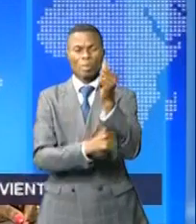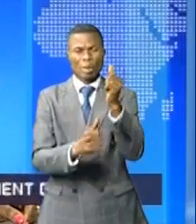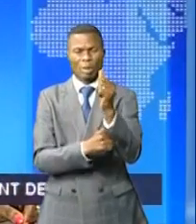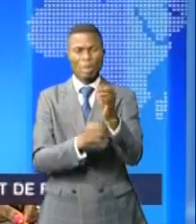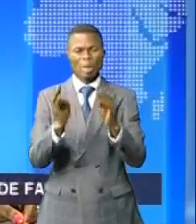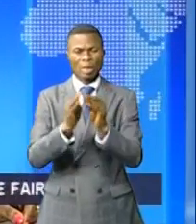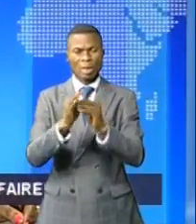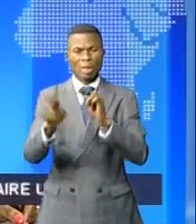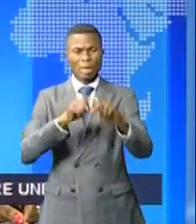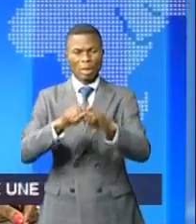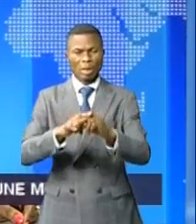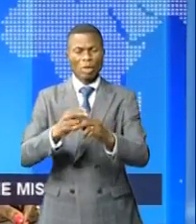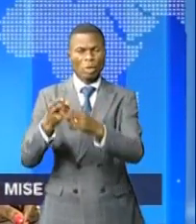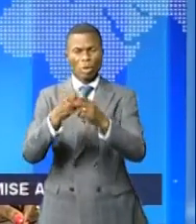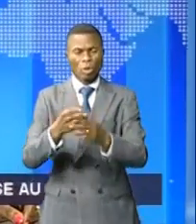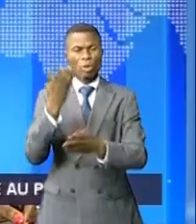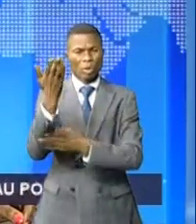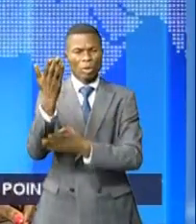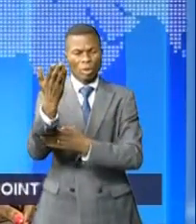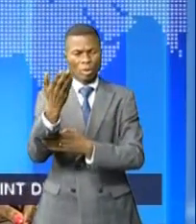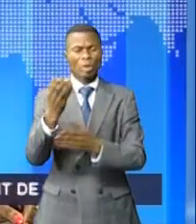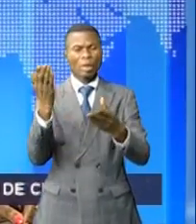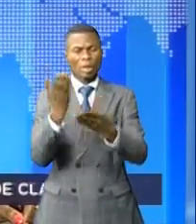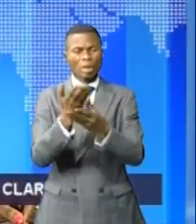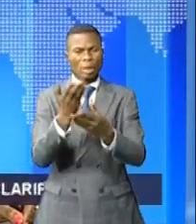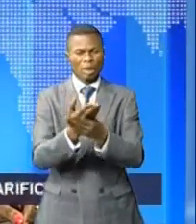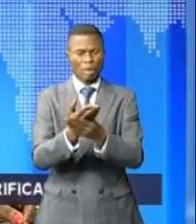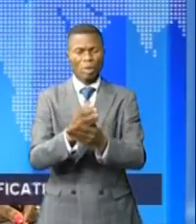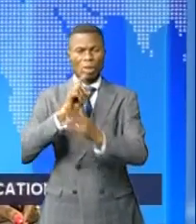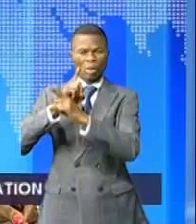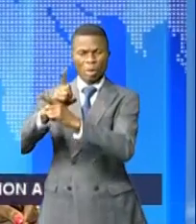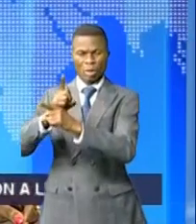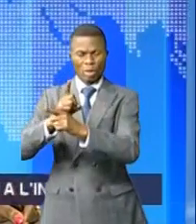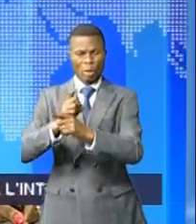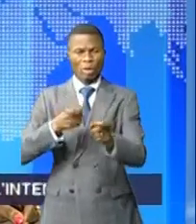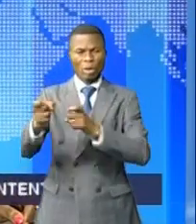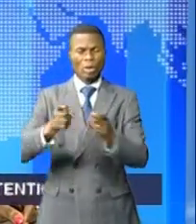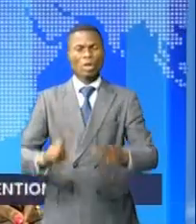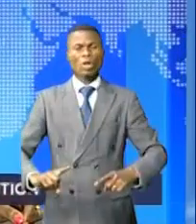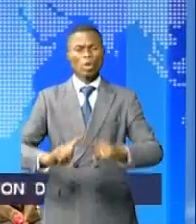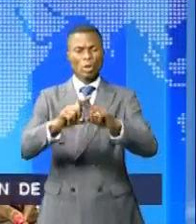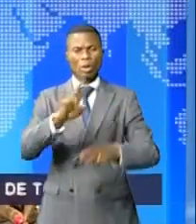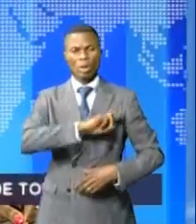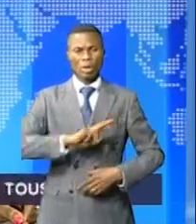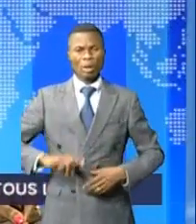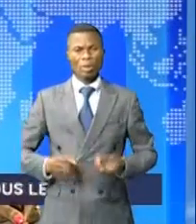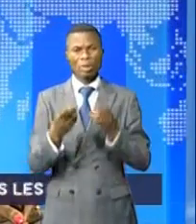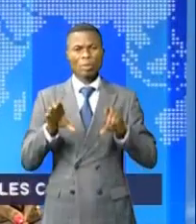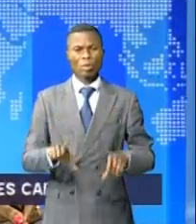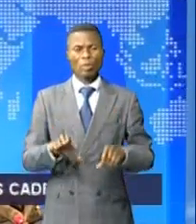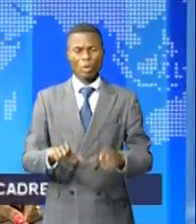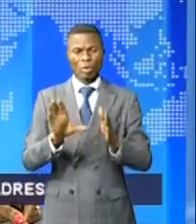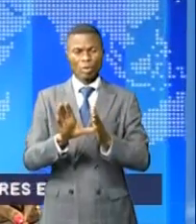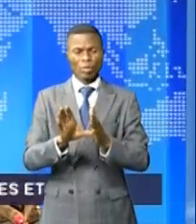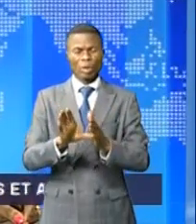l'atelier national sur le suivi des recommandations et plaidoyer de la prévention et gestion des conflits en République démocratique du Congo.